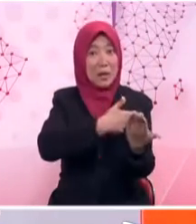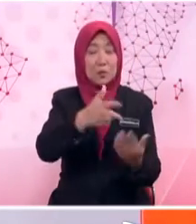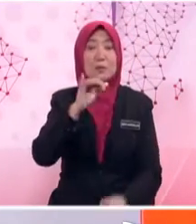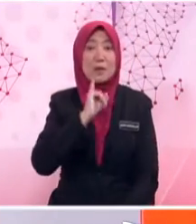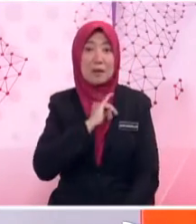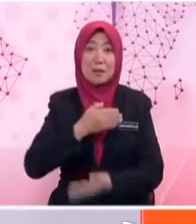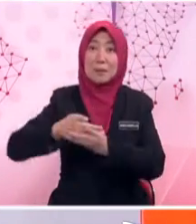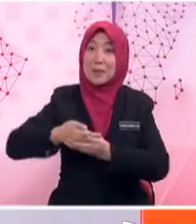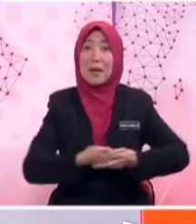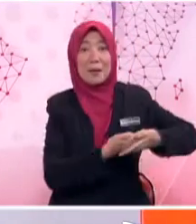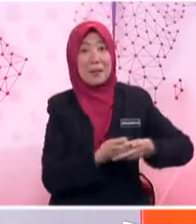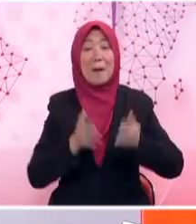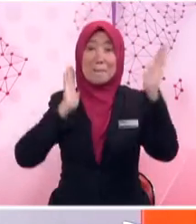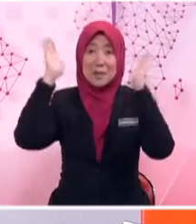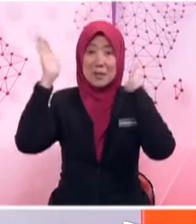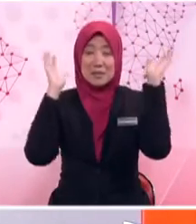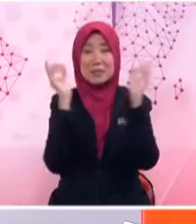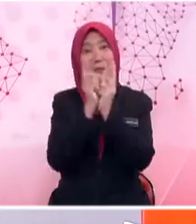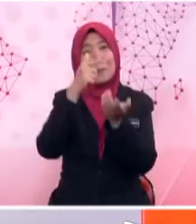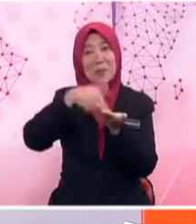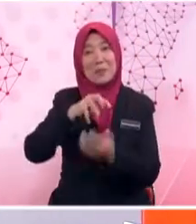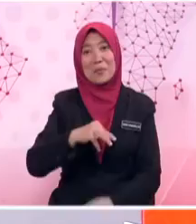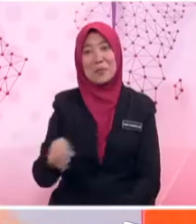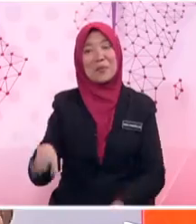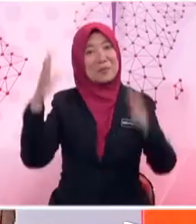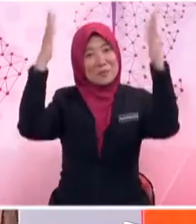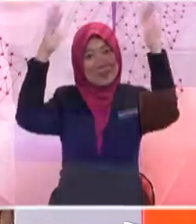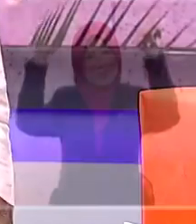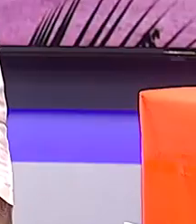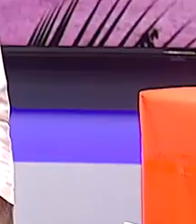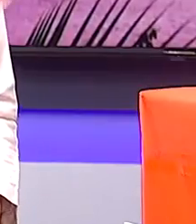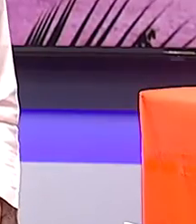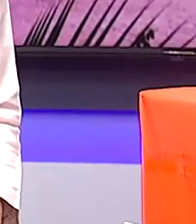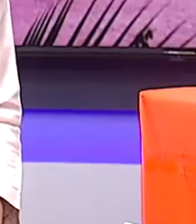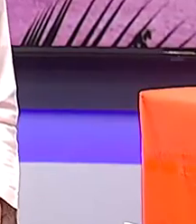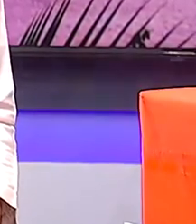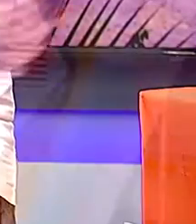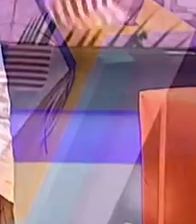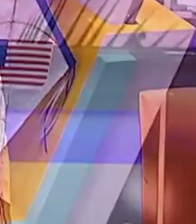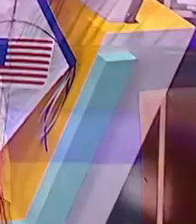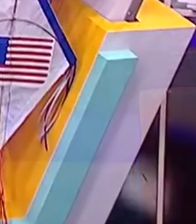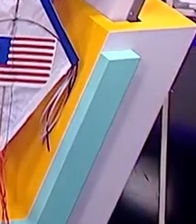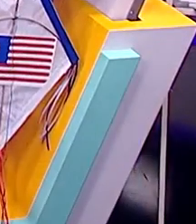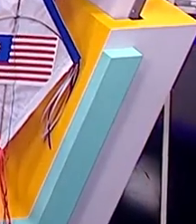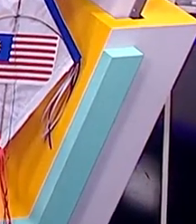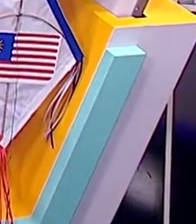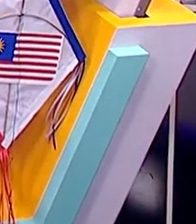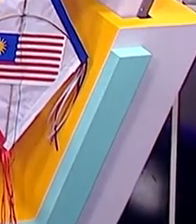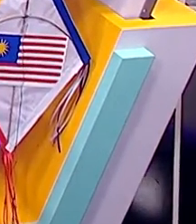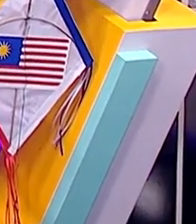Anak Malaysia. Jumpa lagi murid-murid, adik-adik. Bye. Saya anak